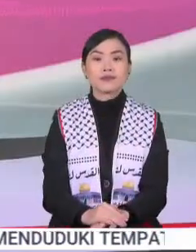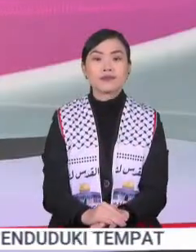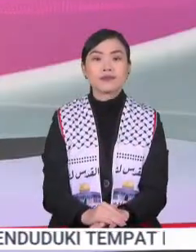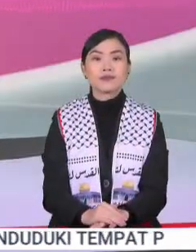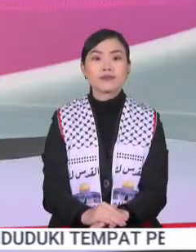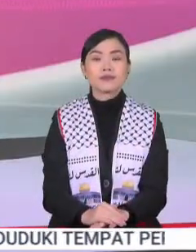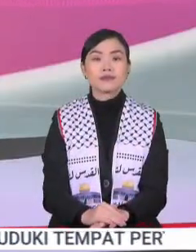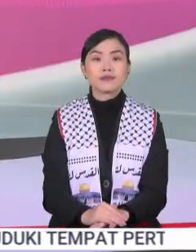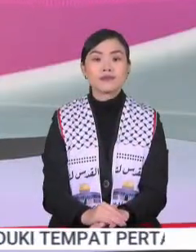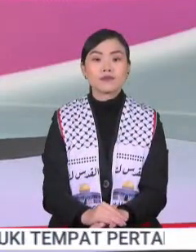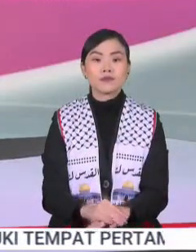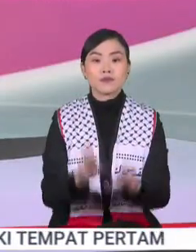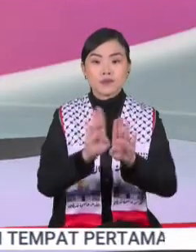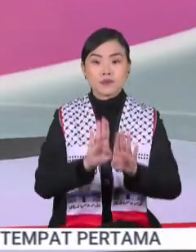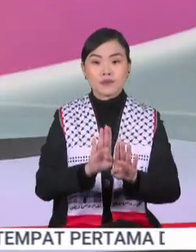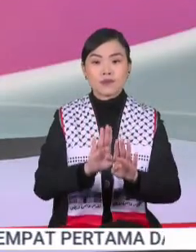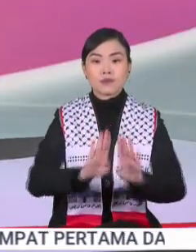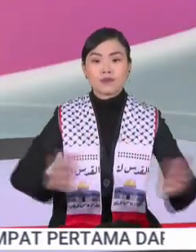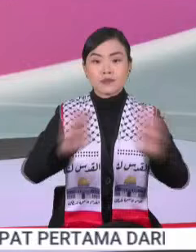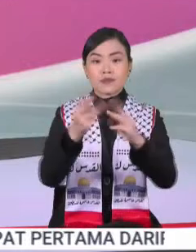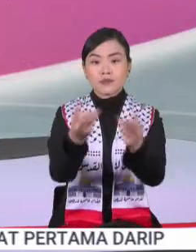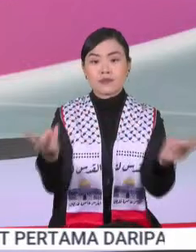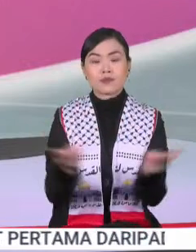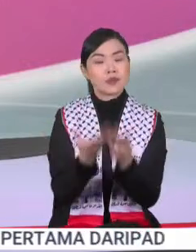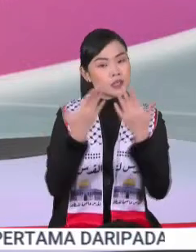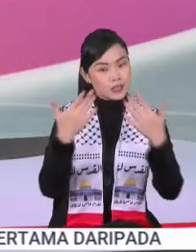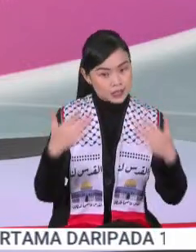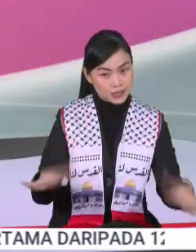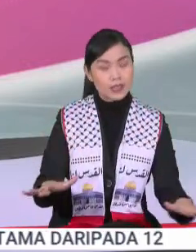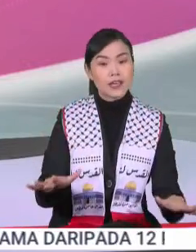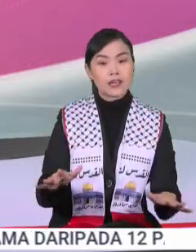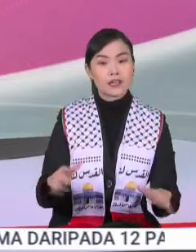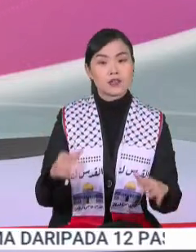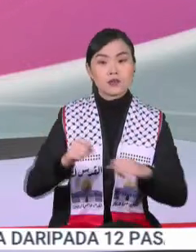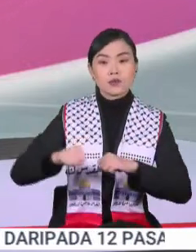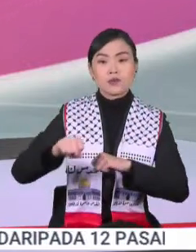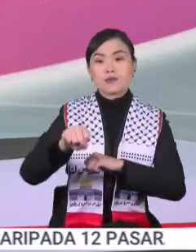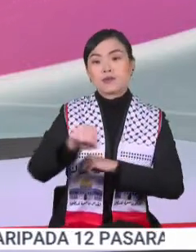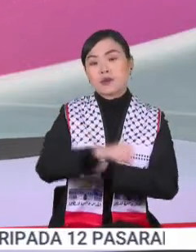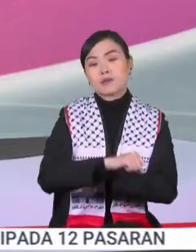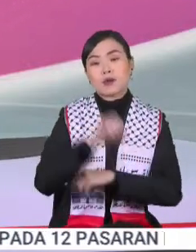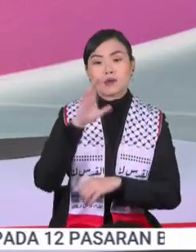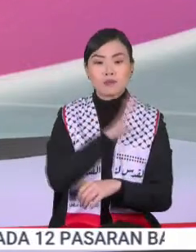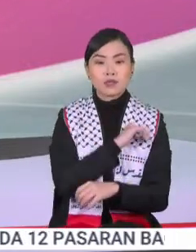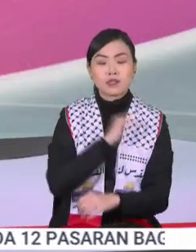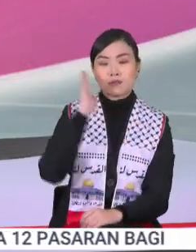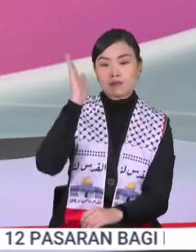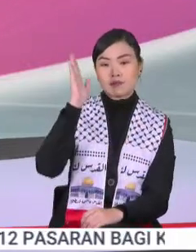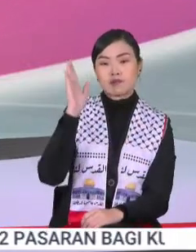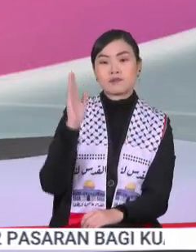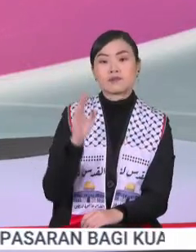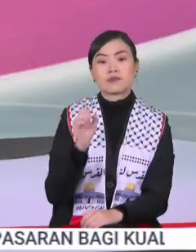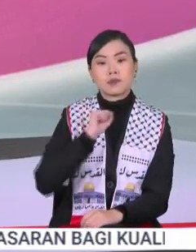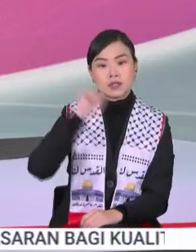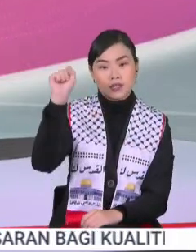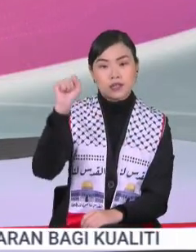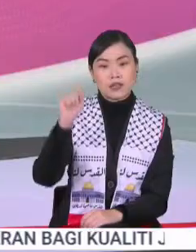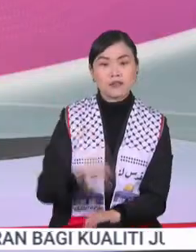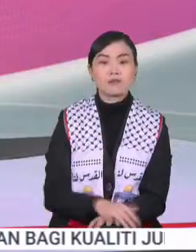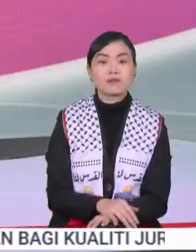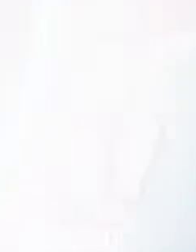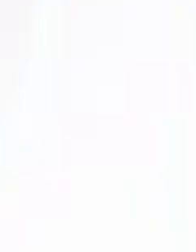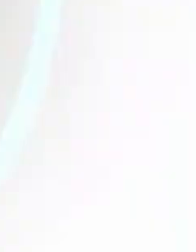Labuan berita wilayah Berakhir Di Sini dari sungai ke Segara Palestin pasti merdeka Malaysia medani tekad perpaduan penuhi